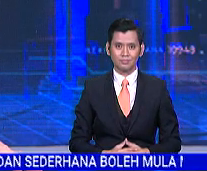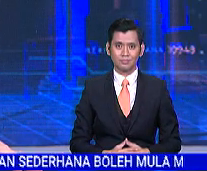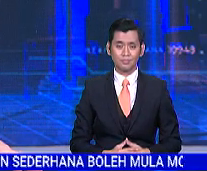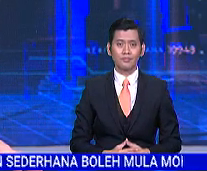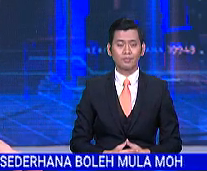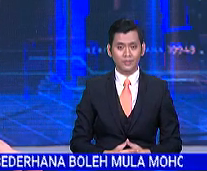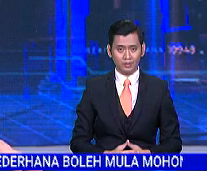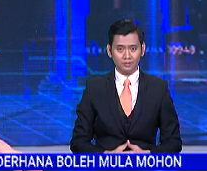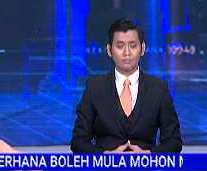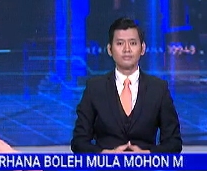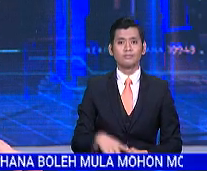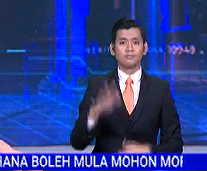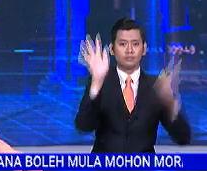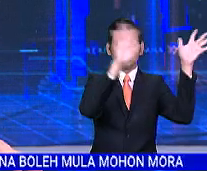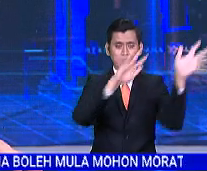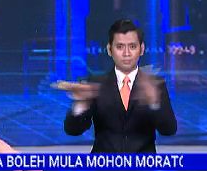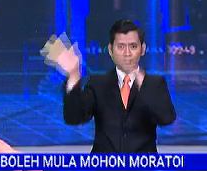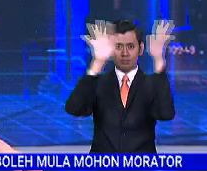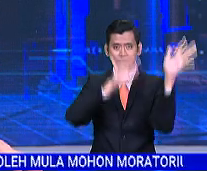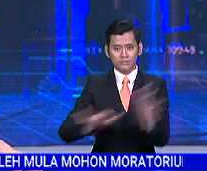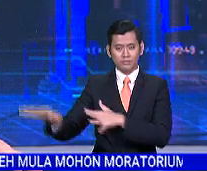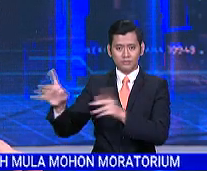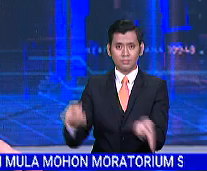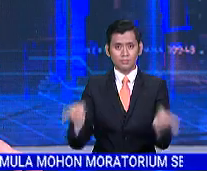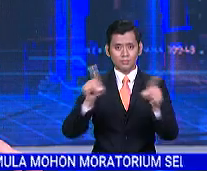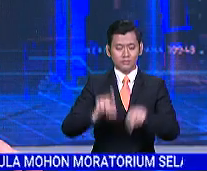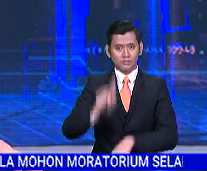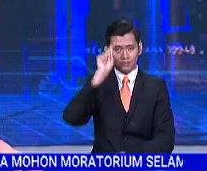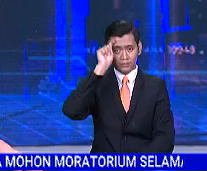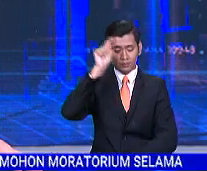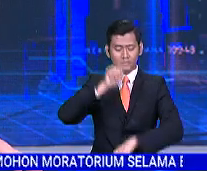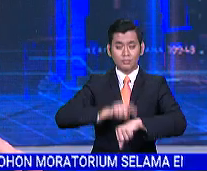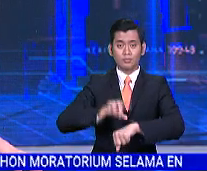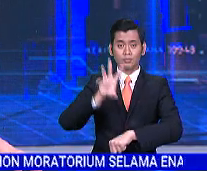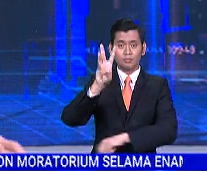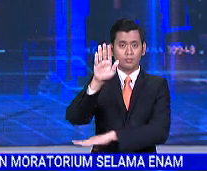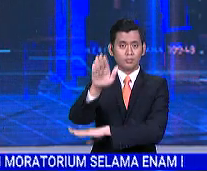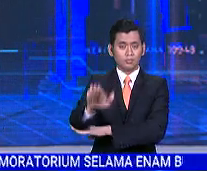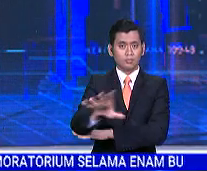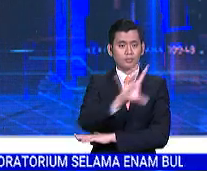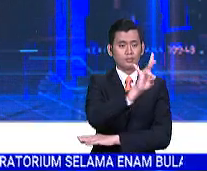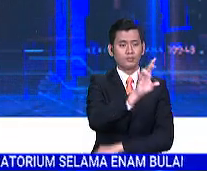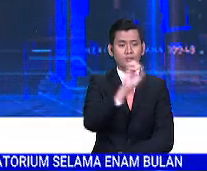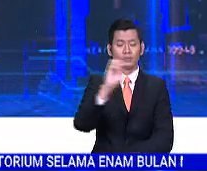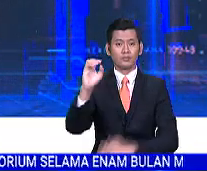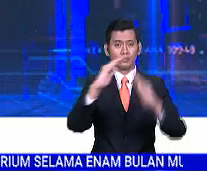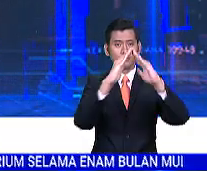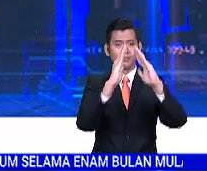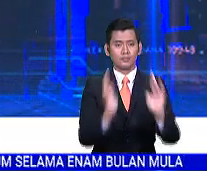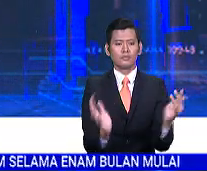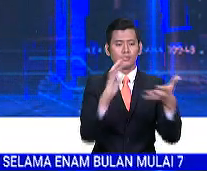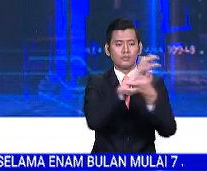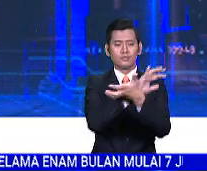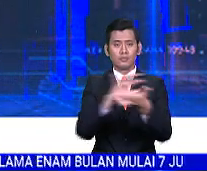Ribut yang melanda Terengganu 6 petang semalam menyebabkan hampir 700 buah rumah mengalami kerosakan di